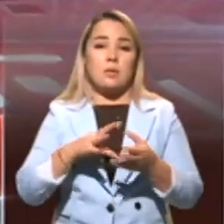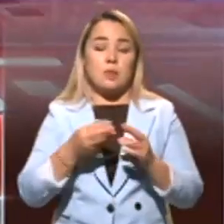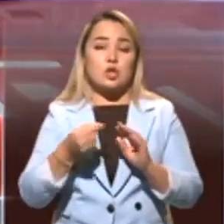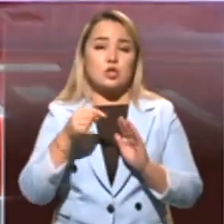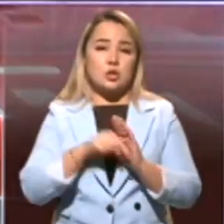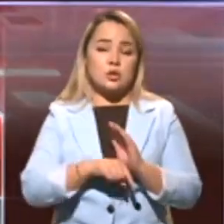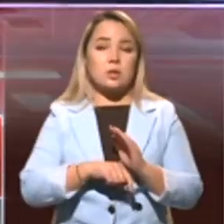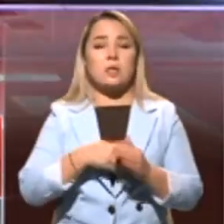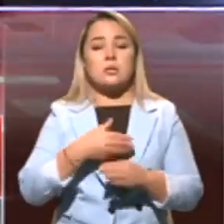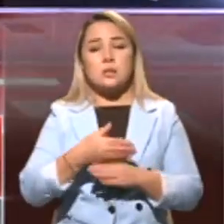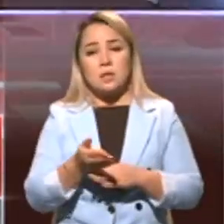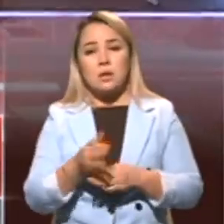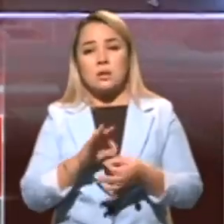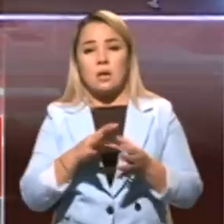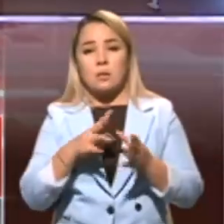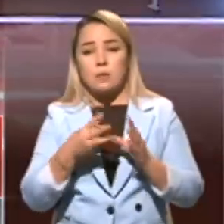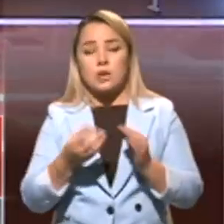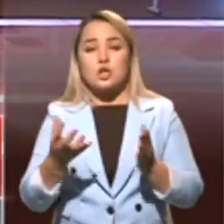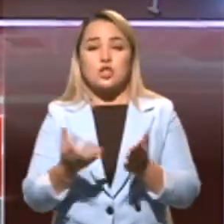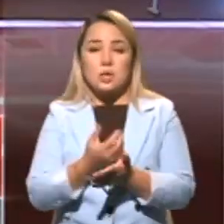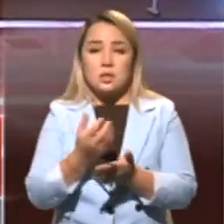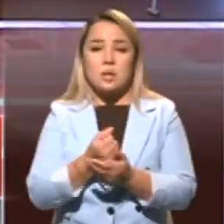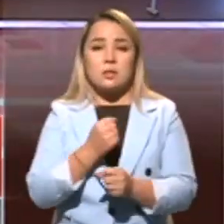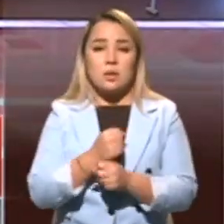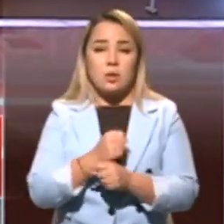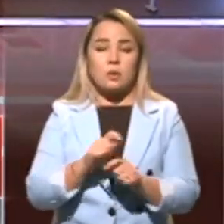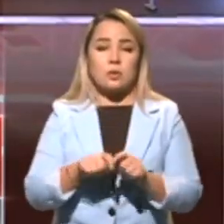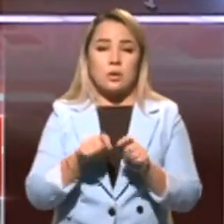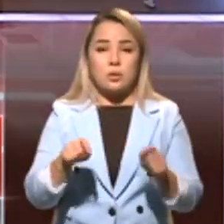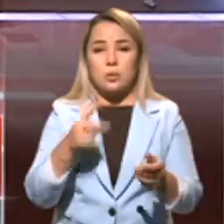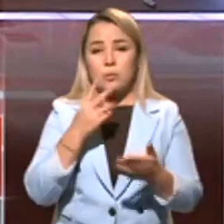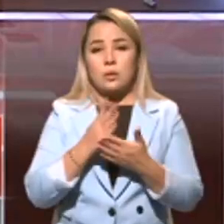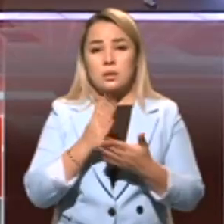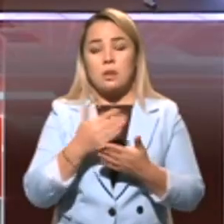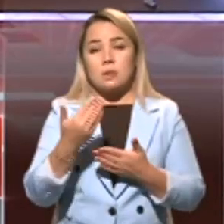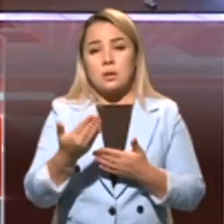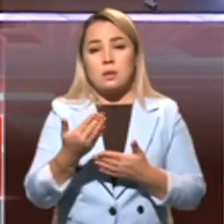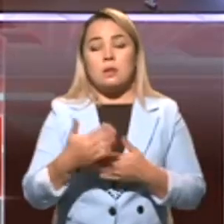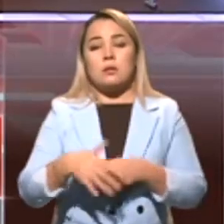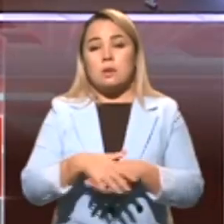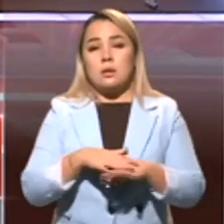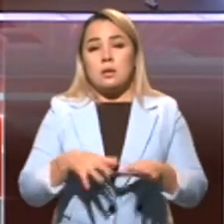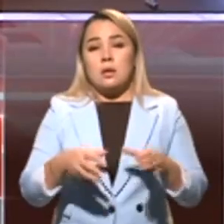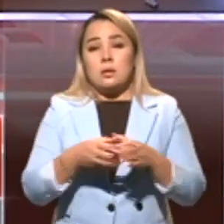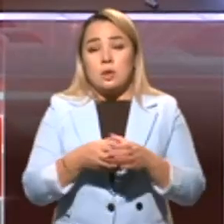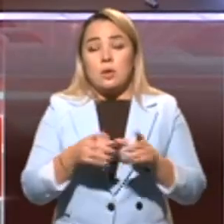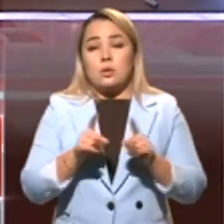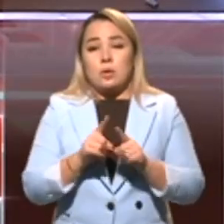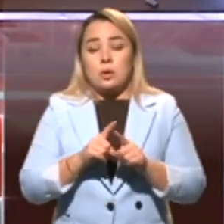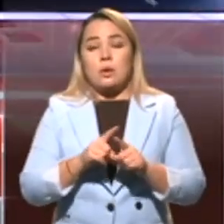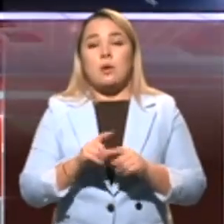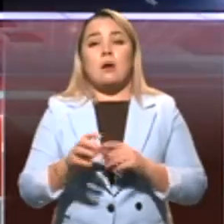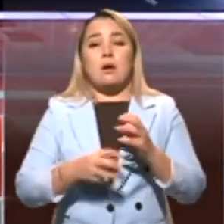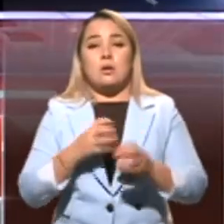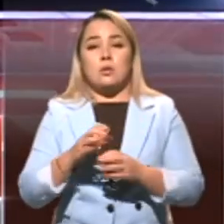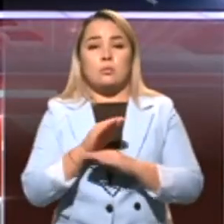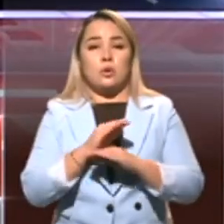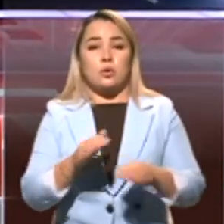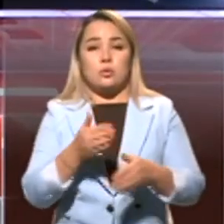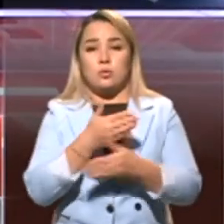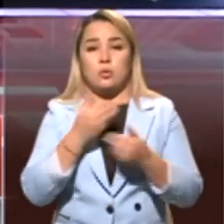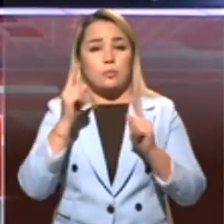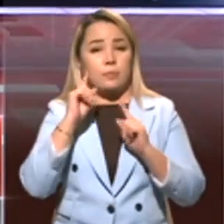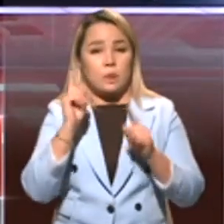ол үлкен бір жетістікті, жемісті бір дүние деп айтуға болады. Өйткені бұл жерде қарасаңыз, иә, қазір әлем тыныш тұрған жоқ әлде